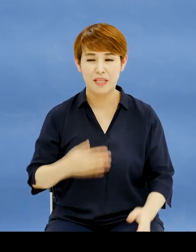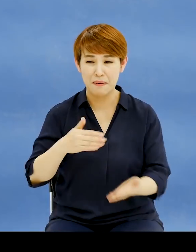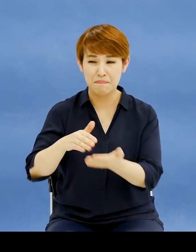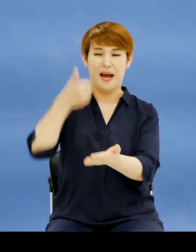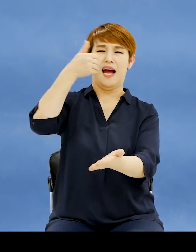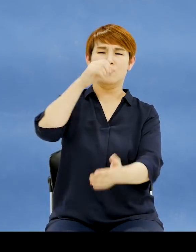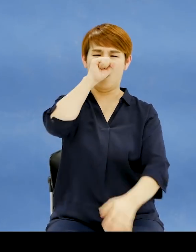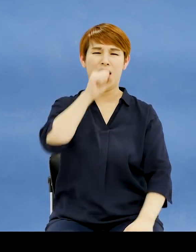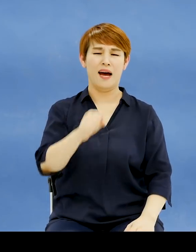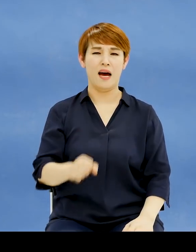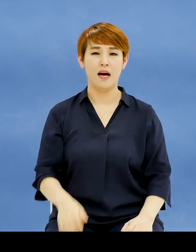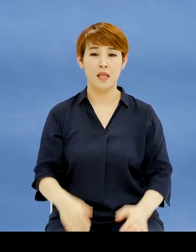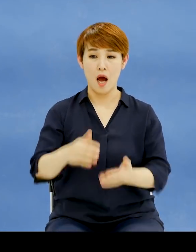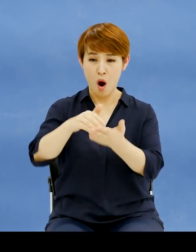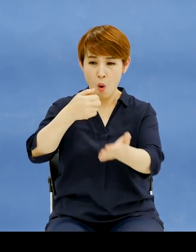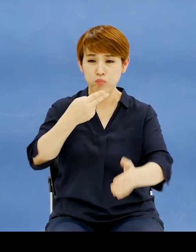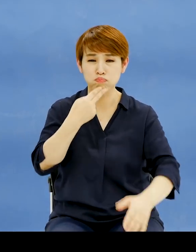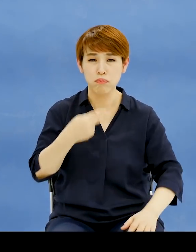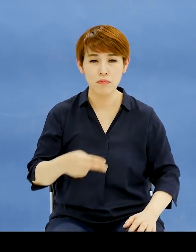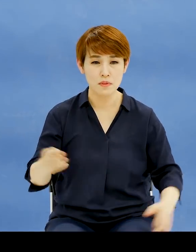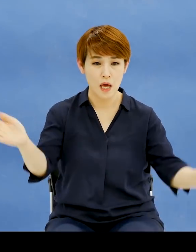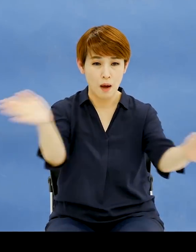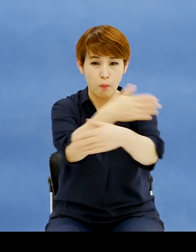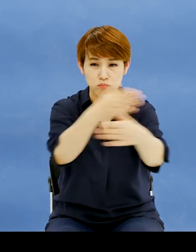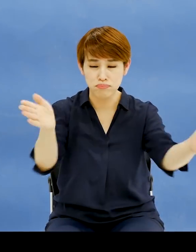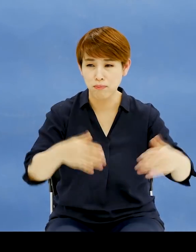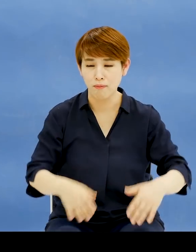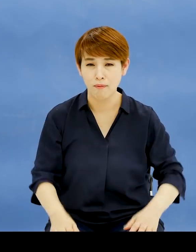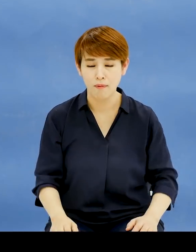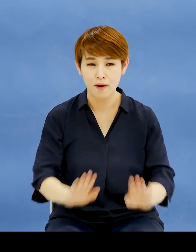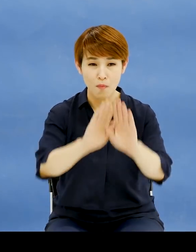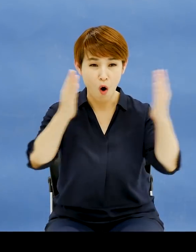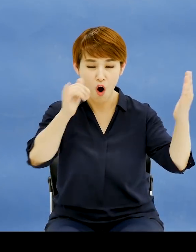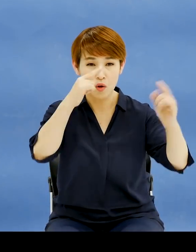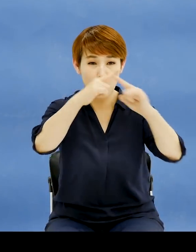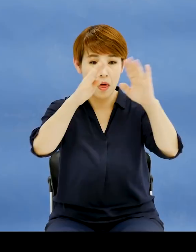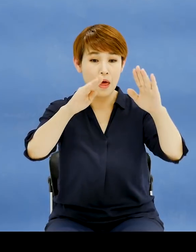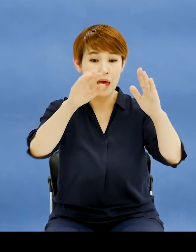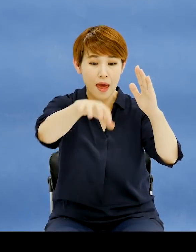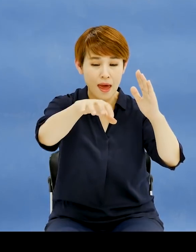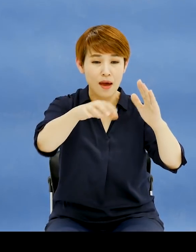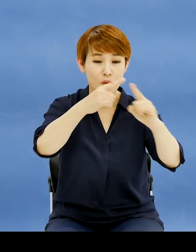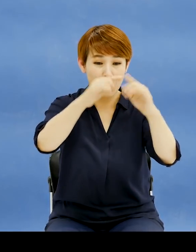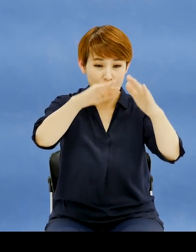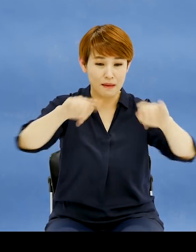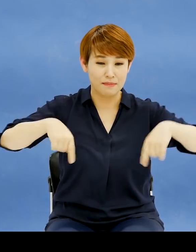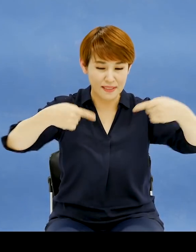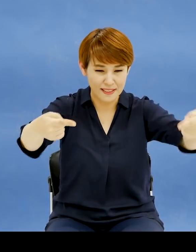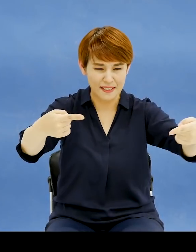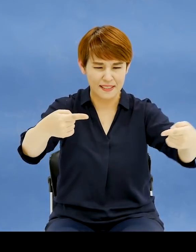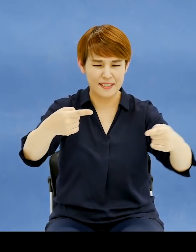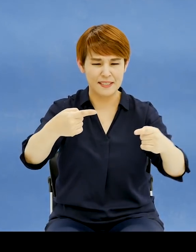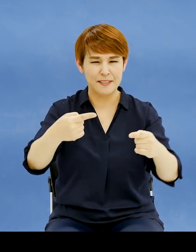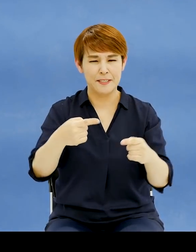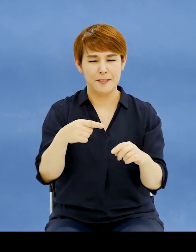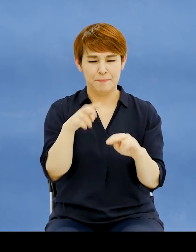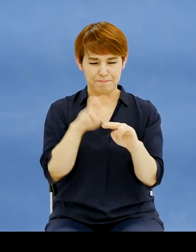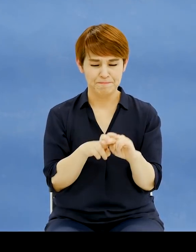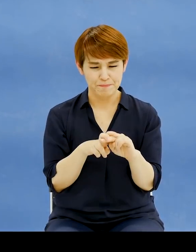좀 쫓아내주면 좋은데 그것도 아니고 문 열어놓고 어디 갔어요? 그래서 맨 앞에 앉았어요. 아하. 그래서 십자가를